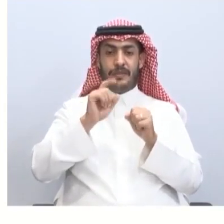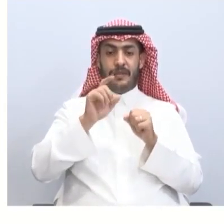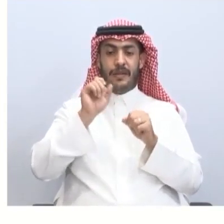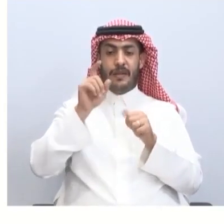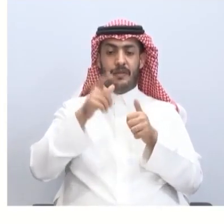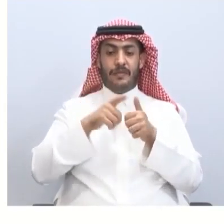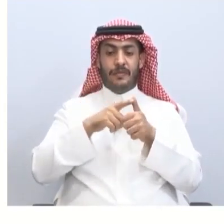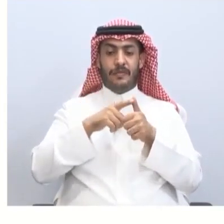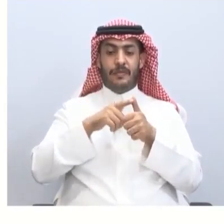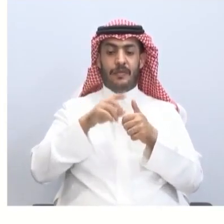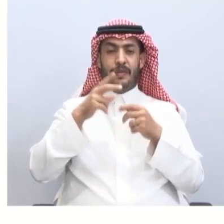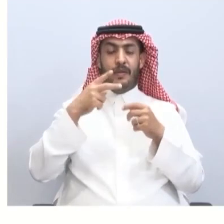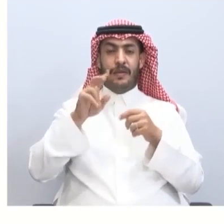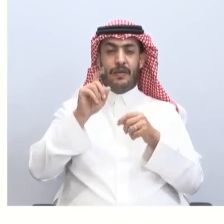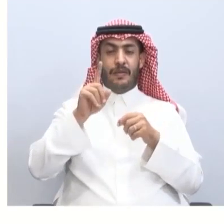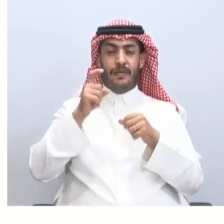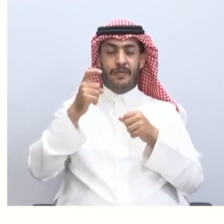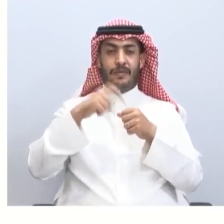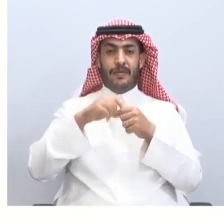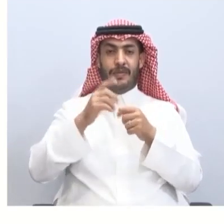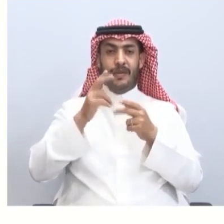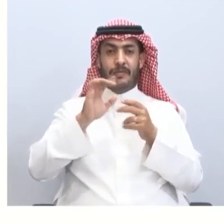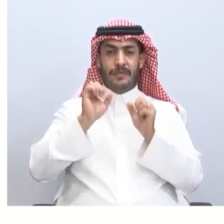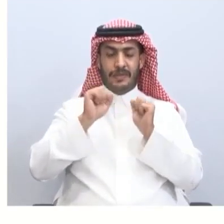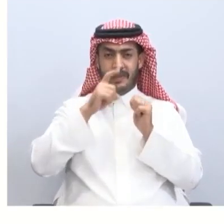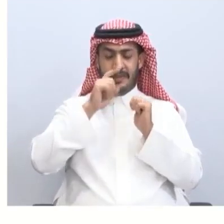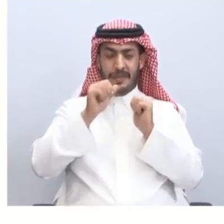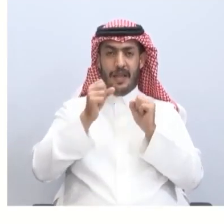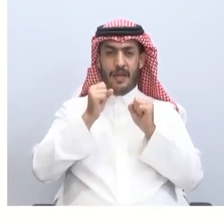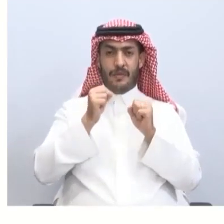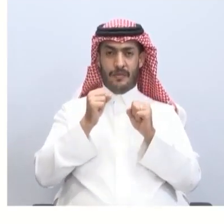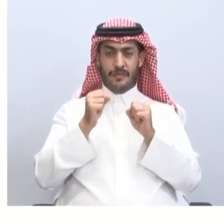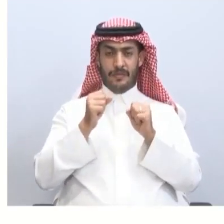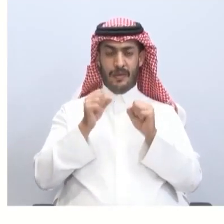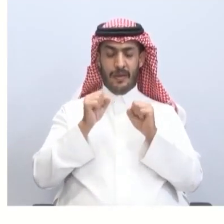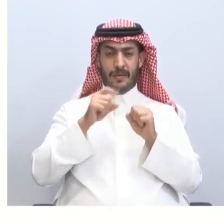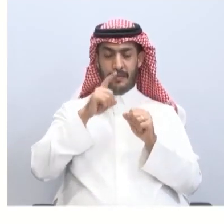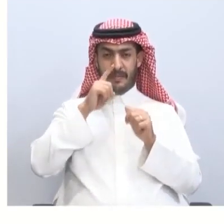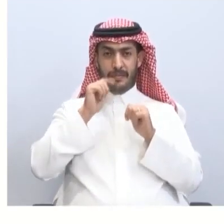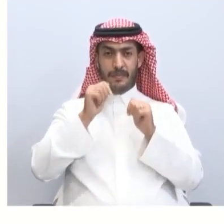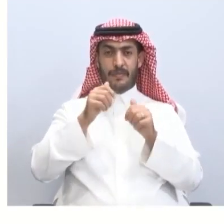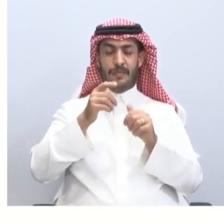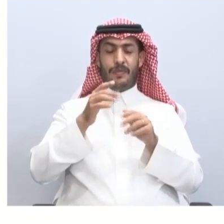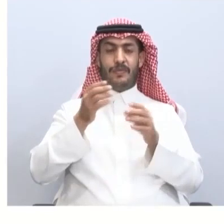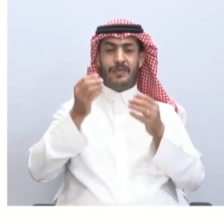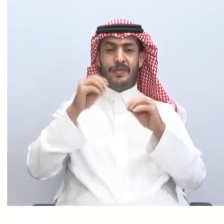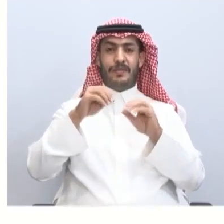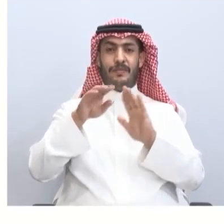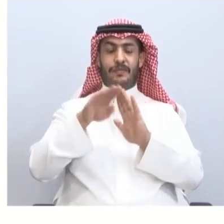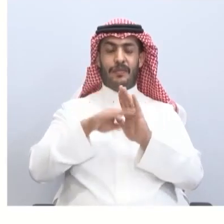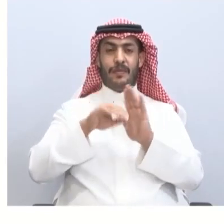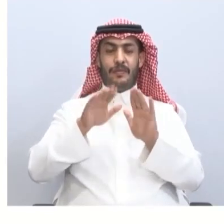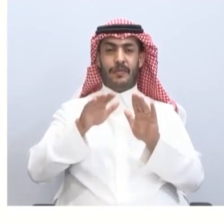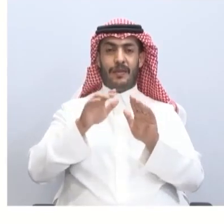اولا كان بالبدايه وجود الاصرار والقوه والشجاعه والحنكه ايضا